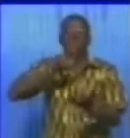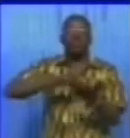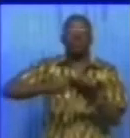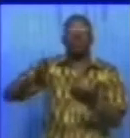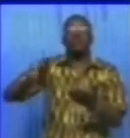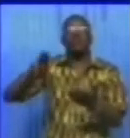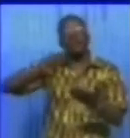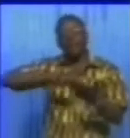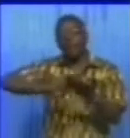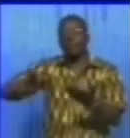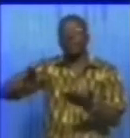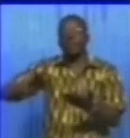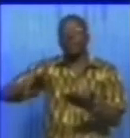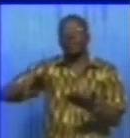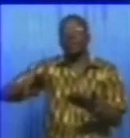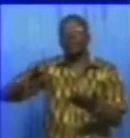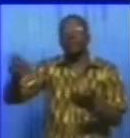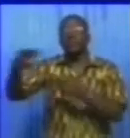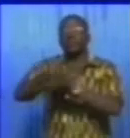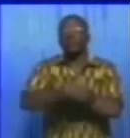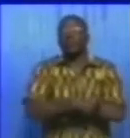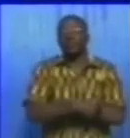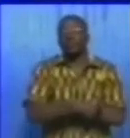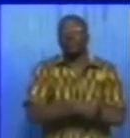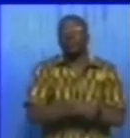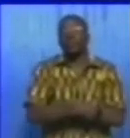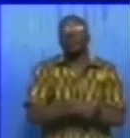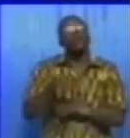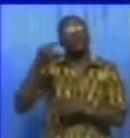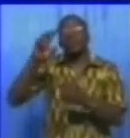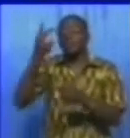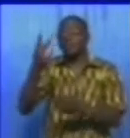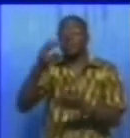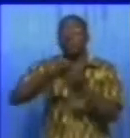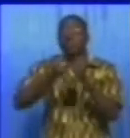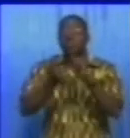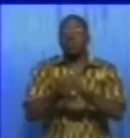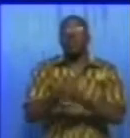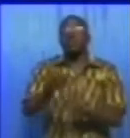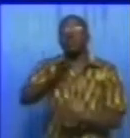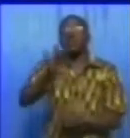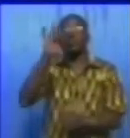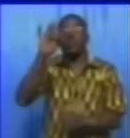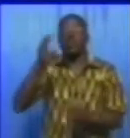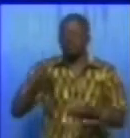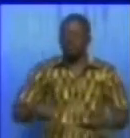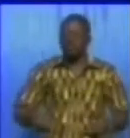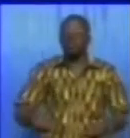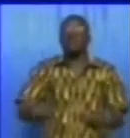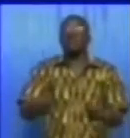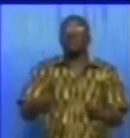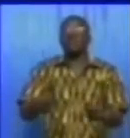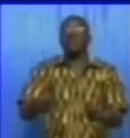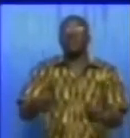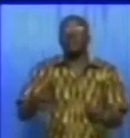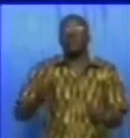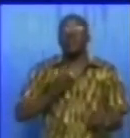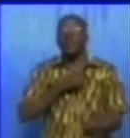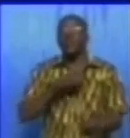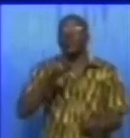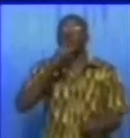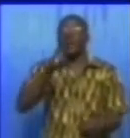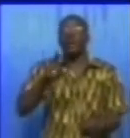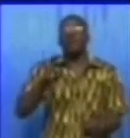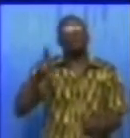l'assainissement. À ce jour, ces deux problèmes-là ont trouvé solution. Et derrière nous, on doit être l'une